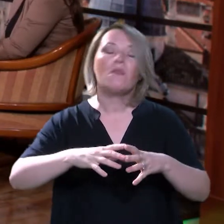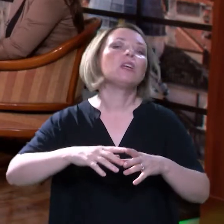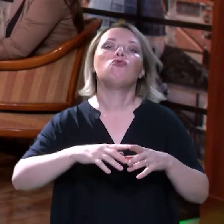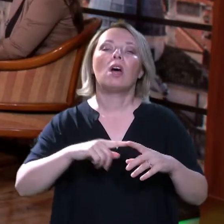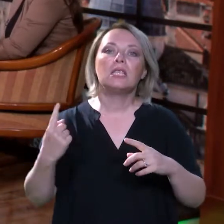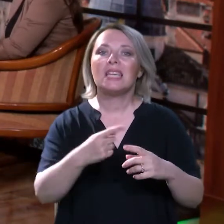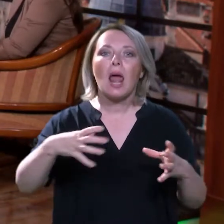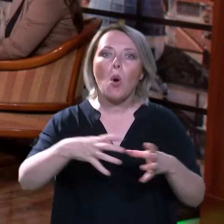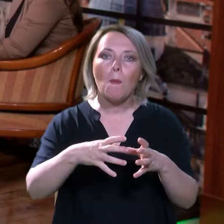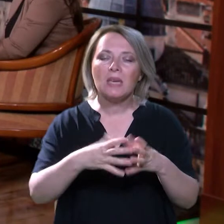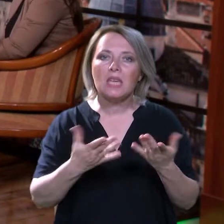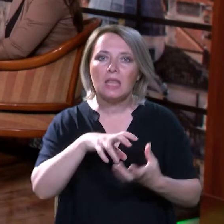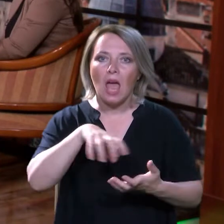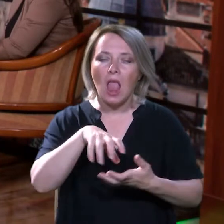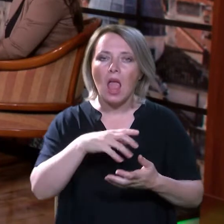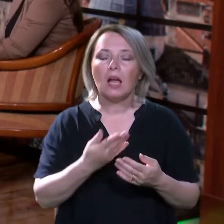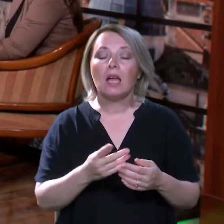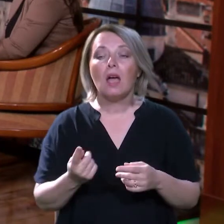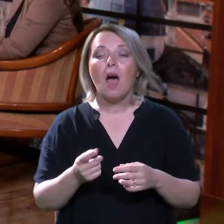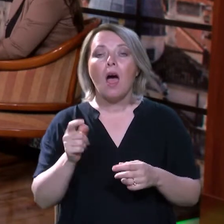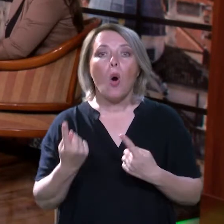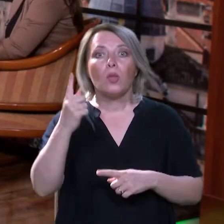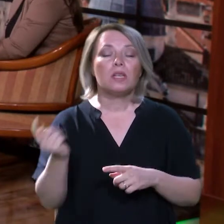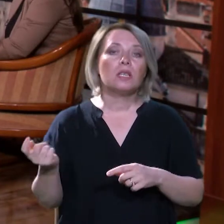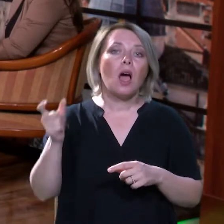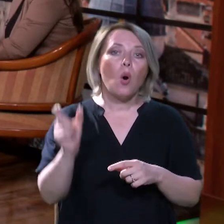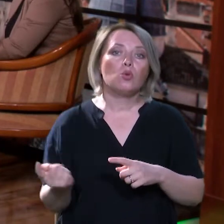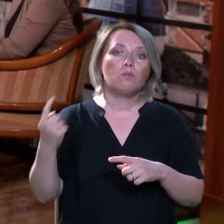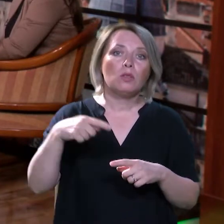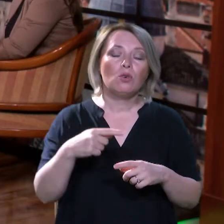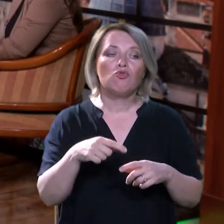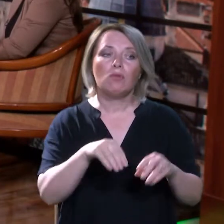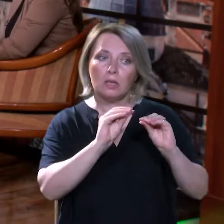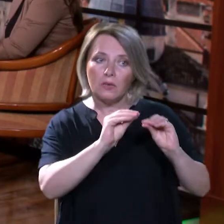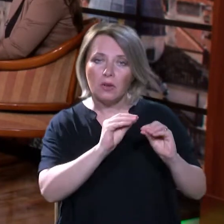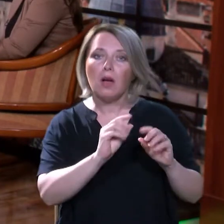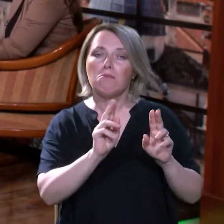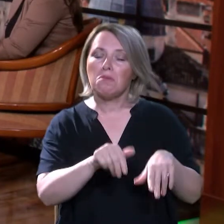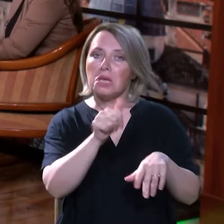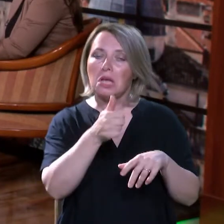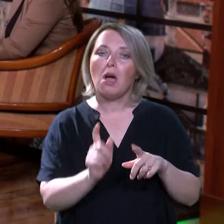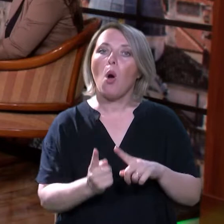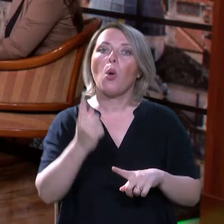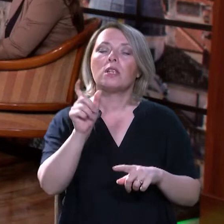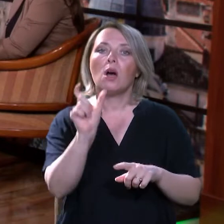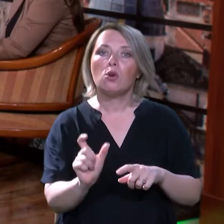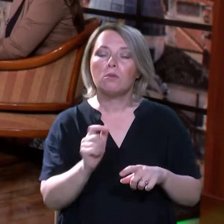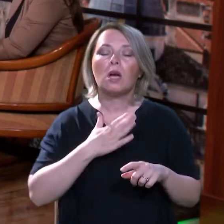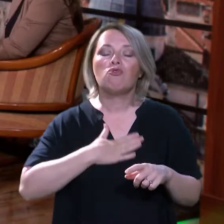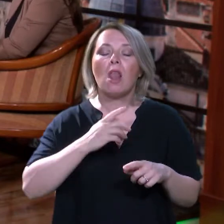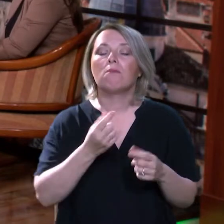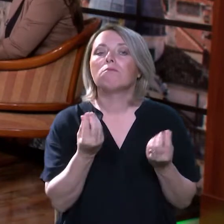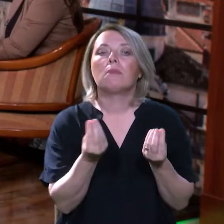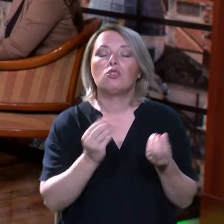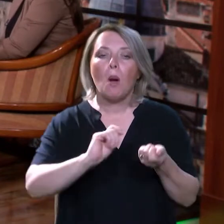Dakle, kada odrasla osoba dođe u nekakav tretman ili savjetovanje, imate tu jednu odraslu osobu koja želi nešto promijeniti u svom životu,